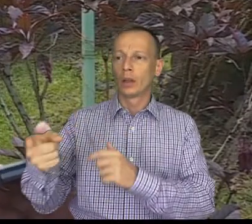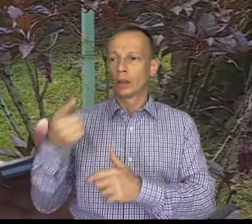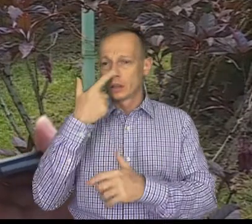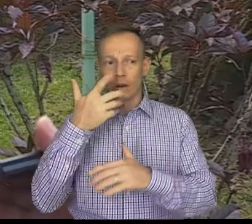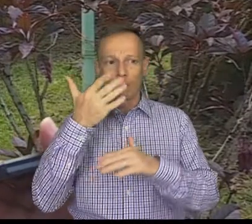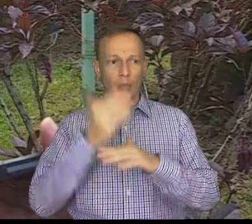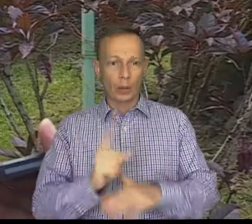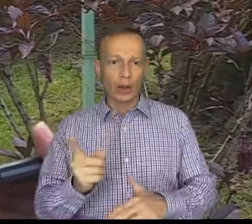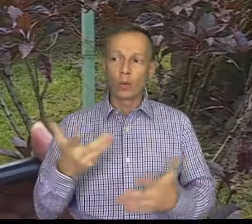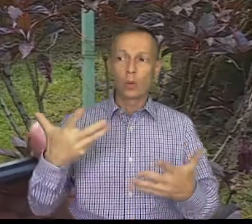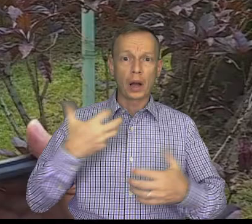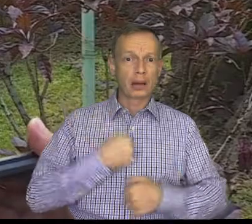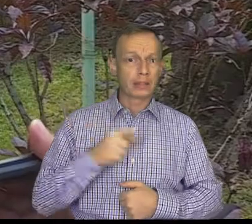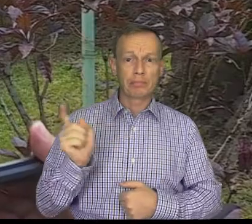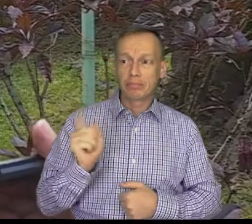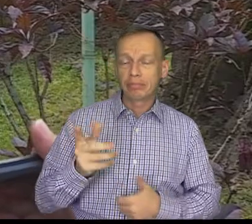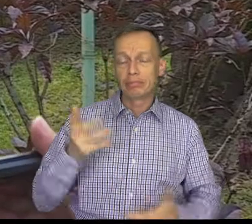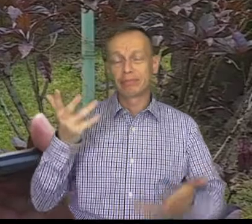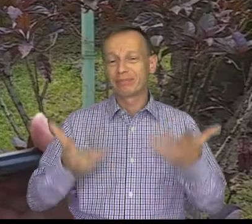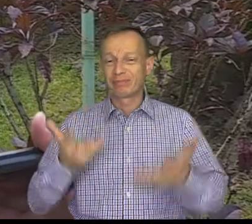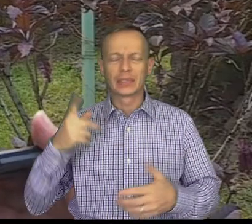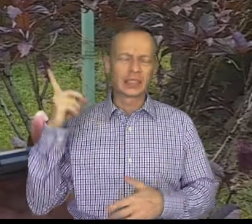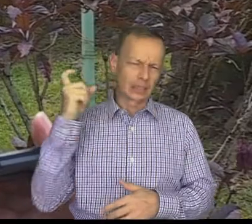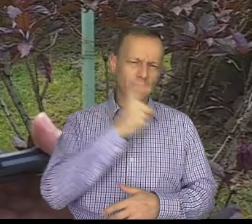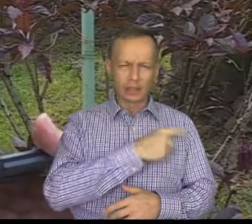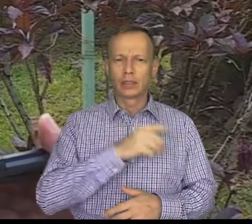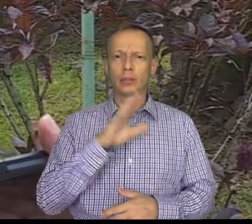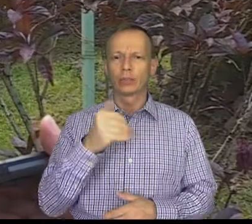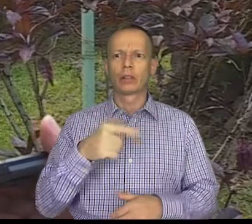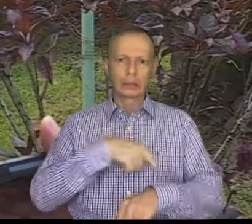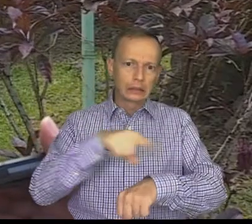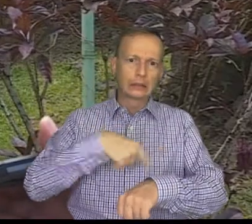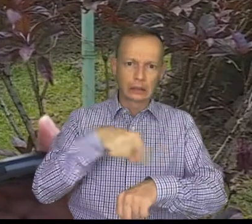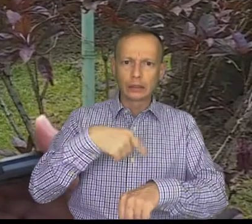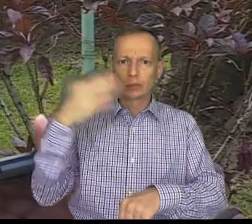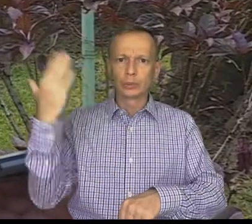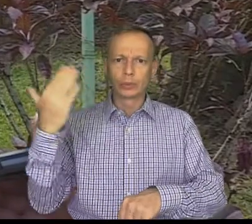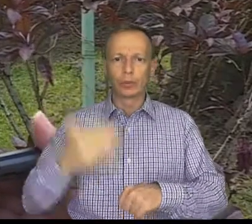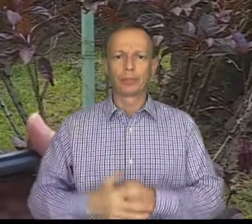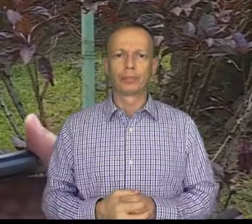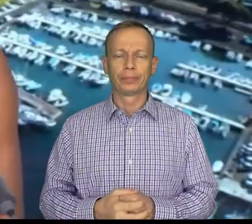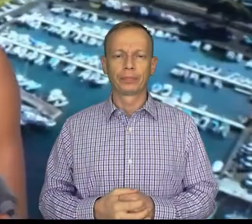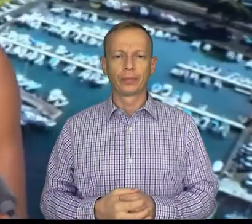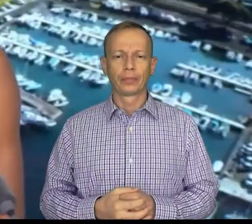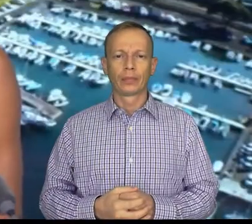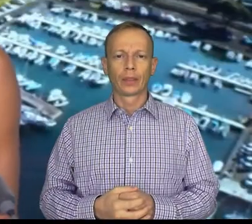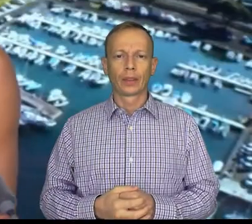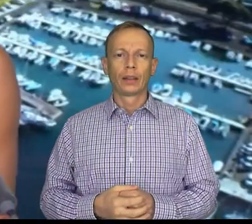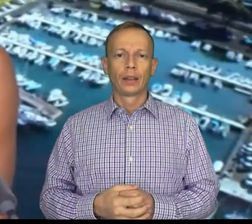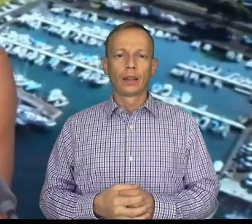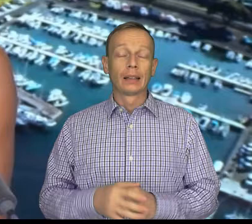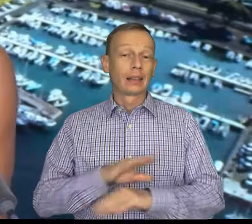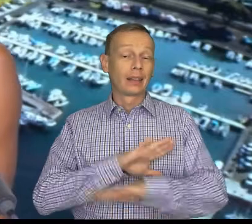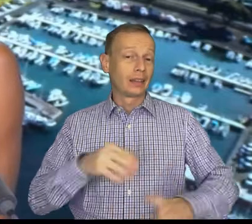prêts ou acceptent de me voir. Enfin, c'est toute une organisation et ça demande beaucoup de temps, évidemment. Enfin,